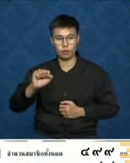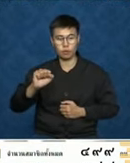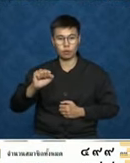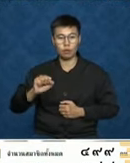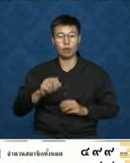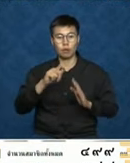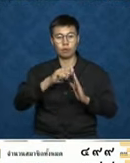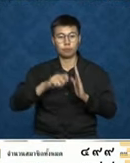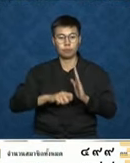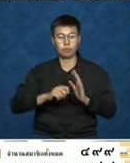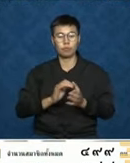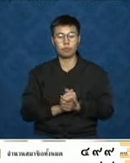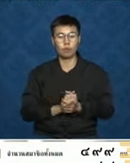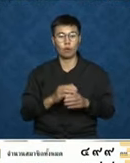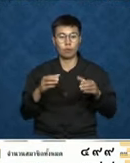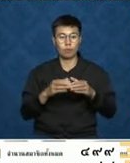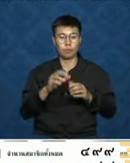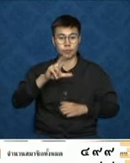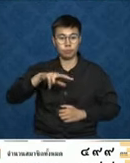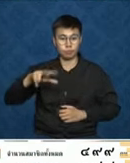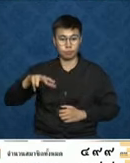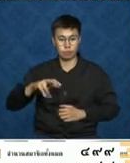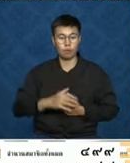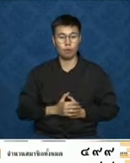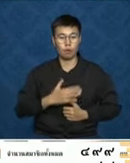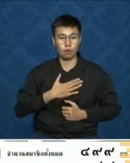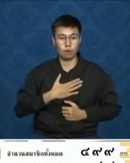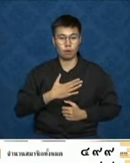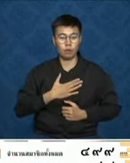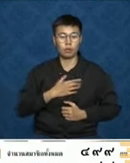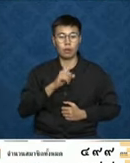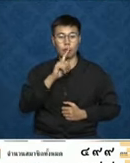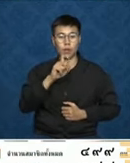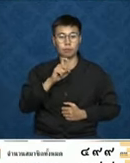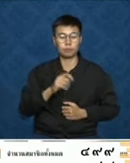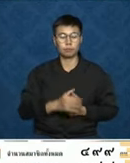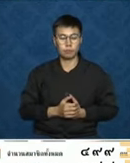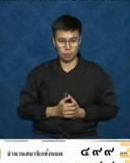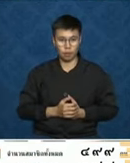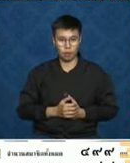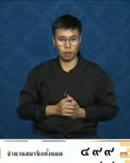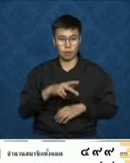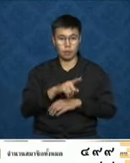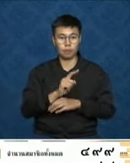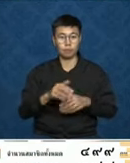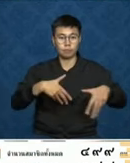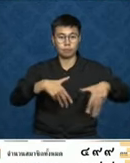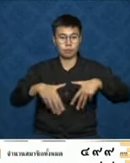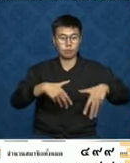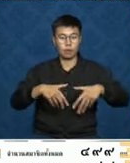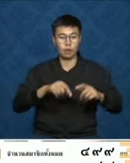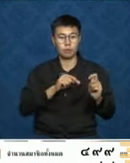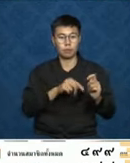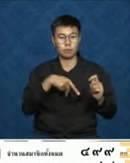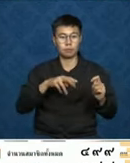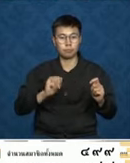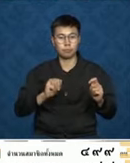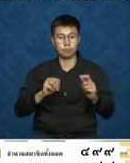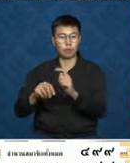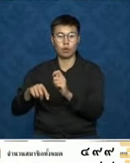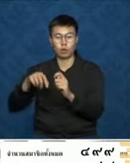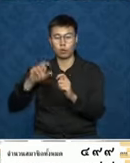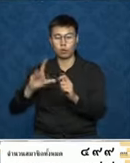นครราชสีมาเขต 8พรรคเพื่อไทยครับท่านประธานครับวันนี้ผมขขออนุญาตหาลือความเดือดร้อนของพี่น้องเอ่อประชาชนเขตอำภอพิมายและอำเภอชุมพวง